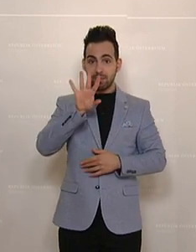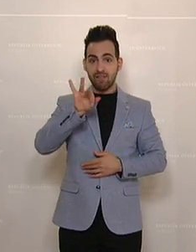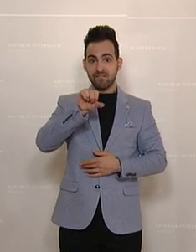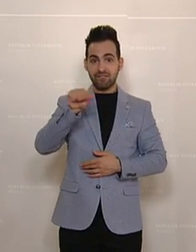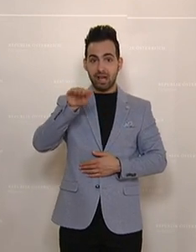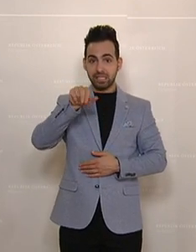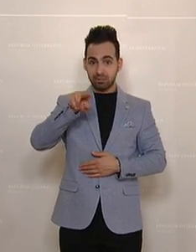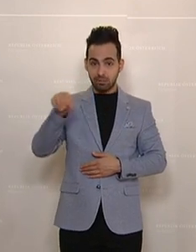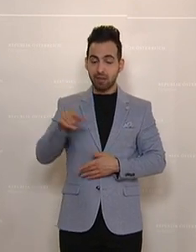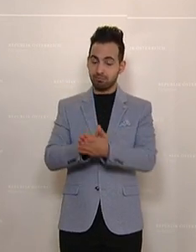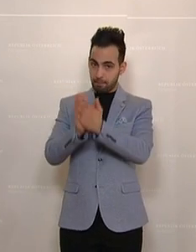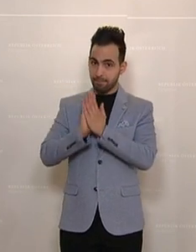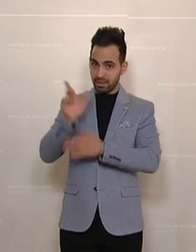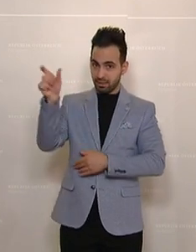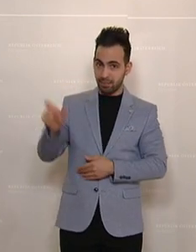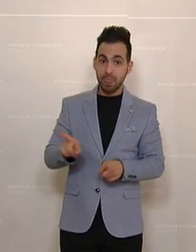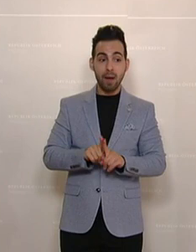Fassmann.